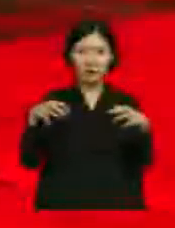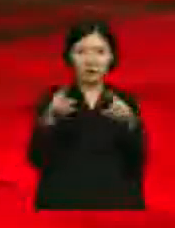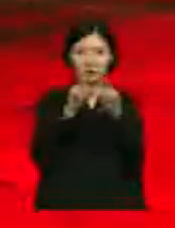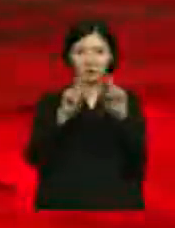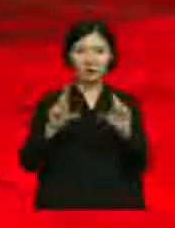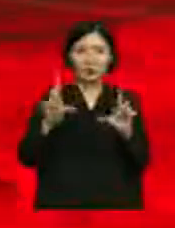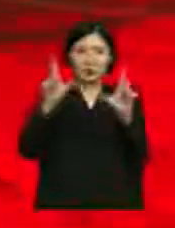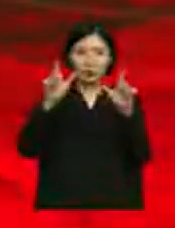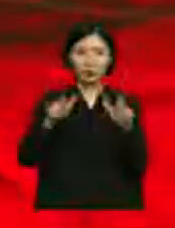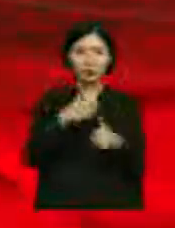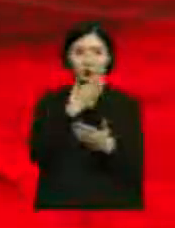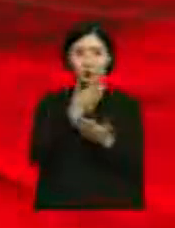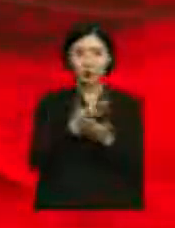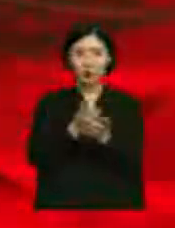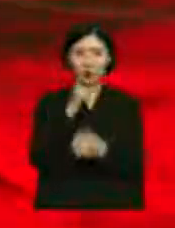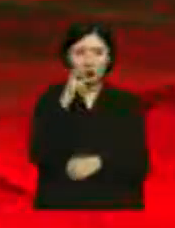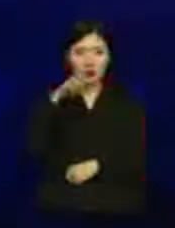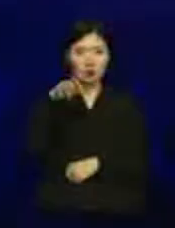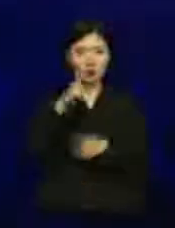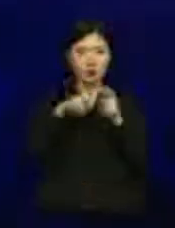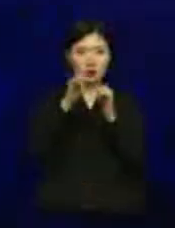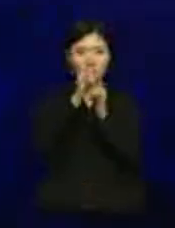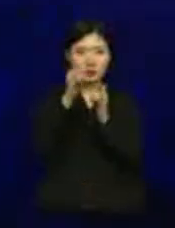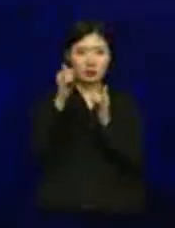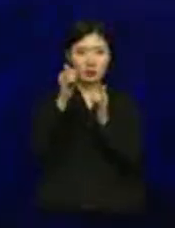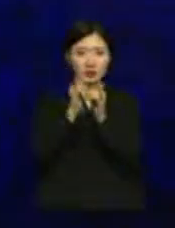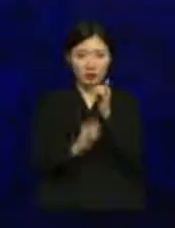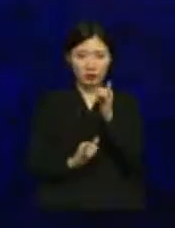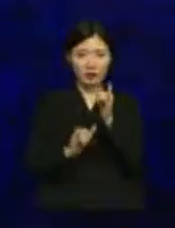성동구의 주요 명소로서 더욱 큰 역사적